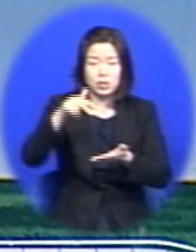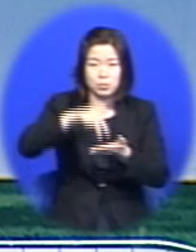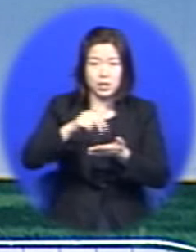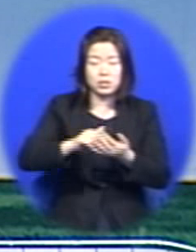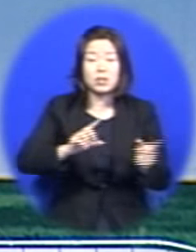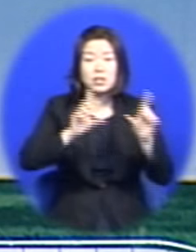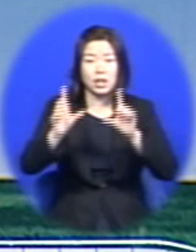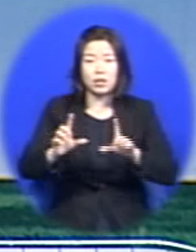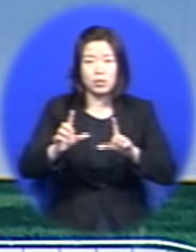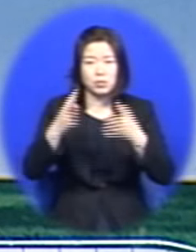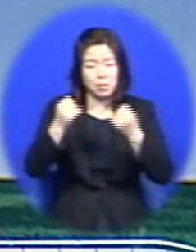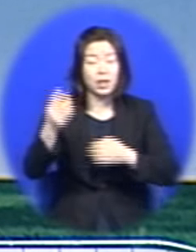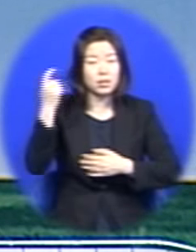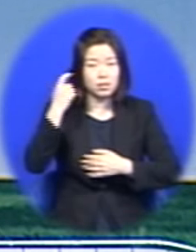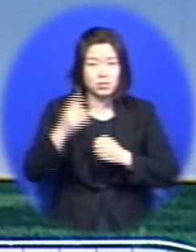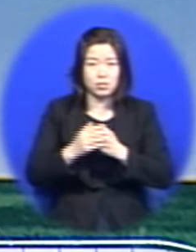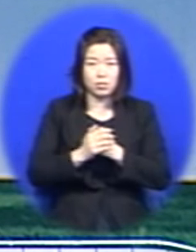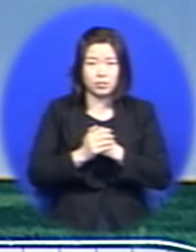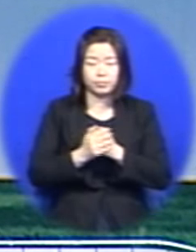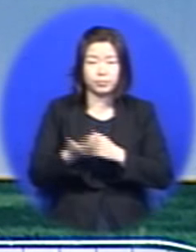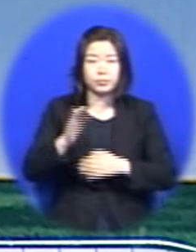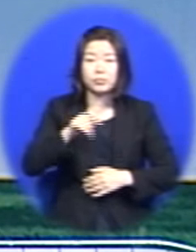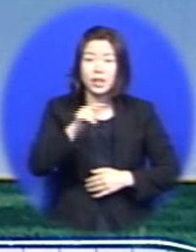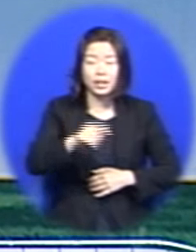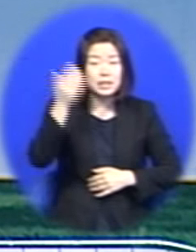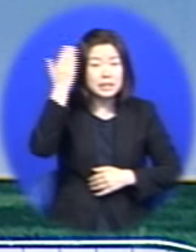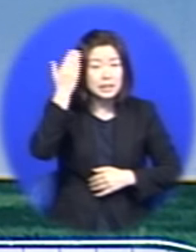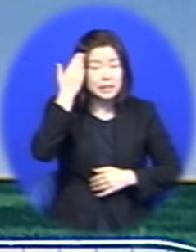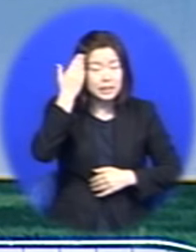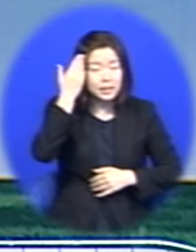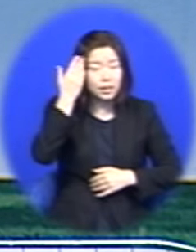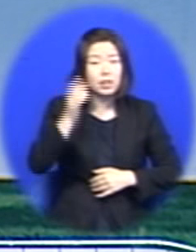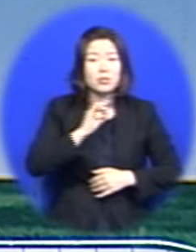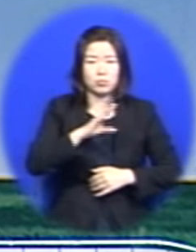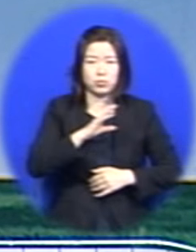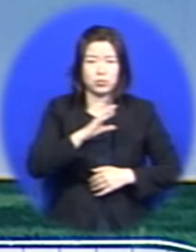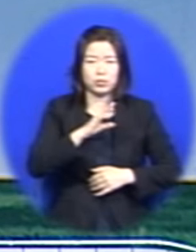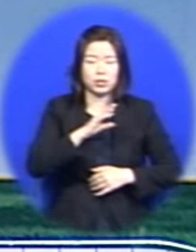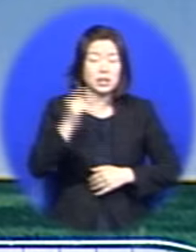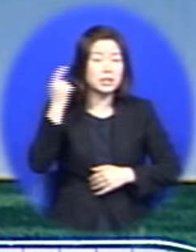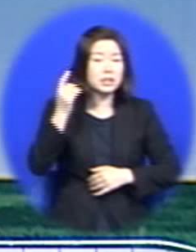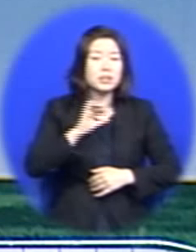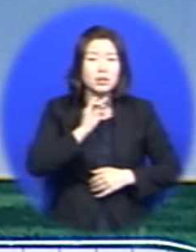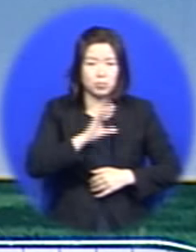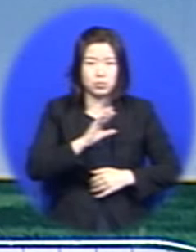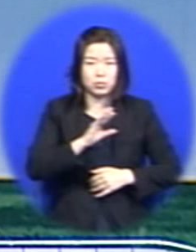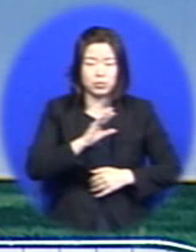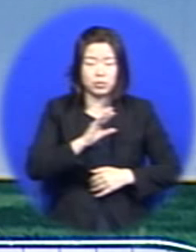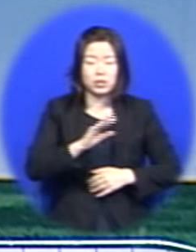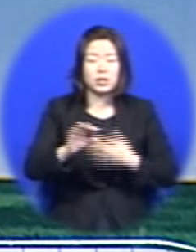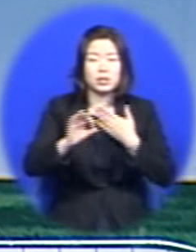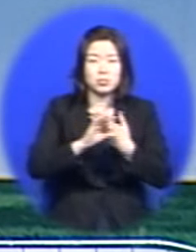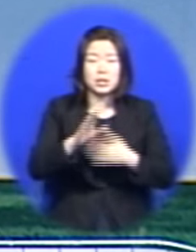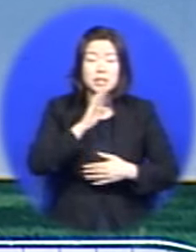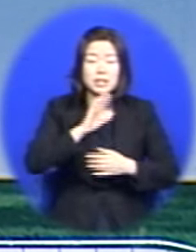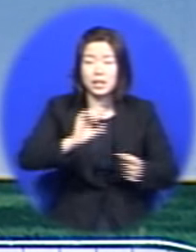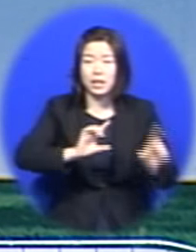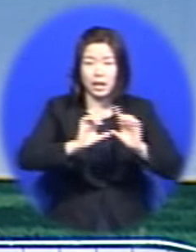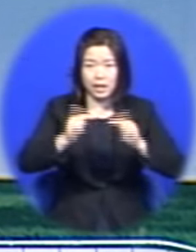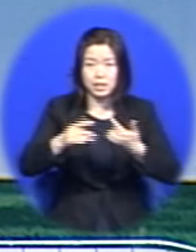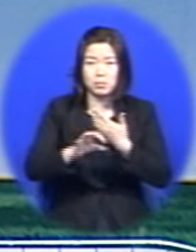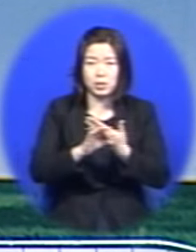그러나 그것은 지식에 불과하고 들은 것에 불과하지 실제가 아닌 경우에는 여러분은 주님 만났을